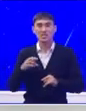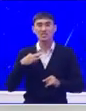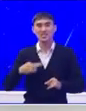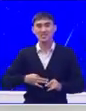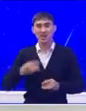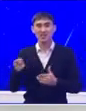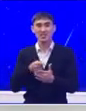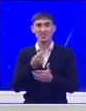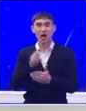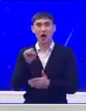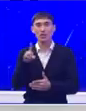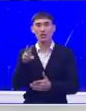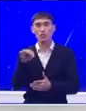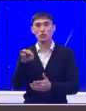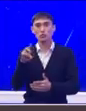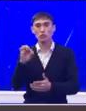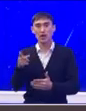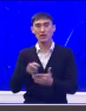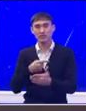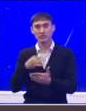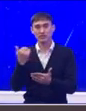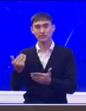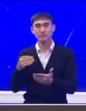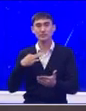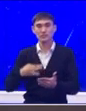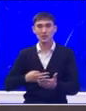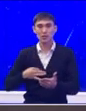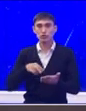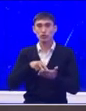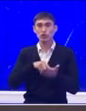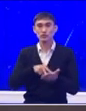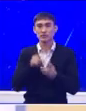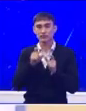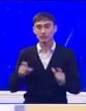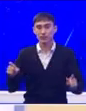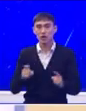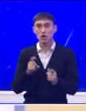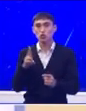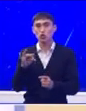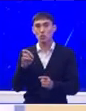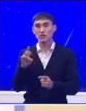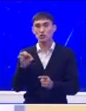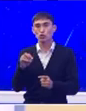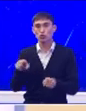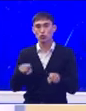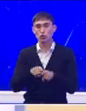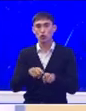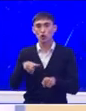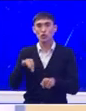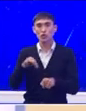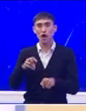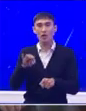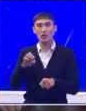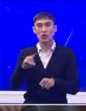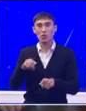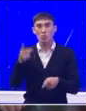они нарекли Алатау Тамшибулах. Путешествие по земле Житсу послужило основой для книги Джона Масси Стюарта «Томас, Люси и Алатау.